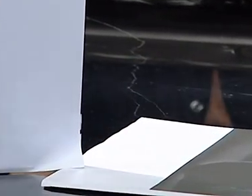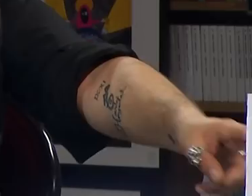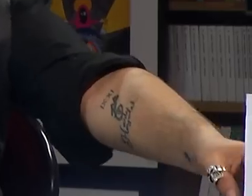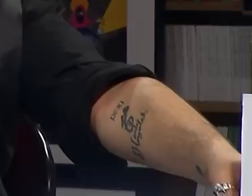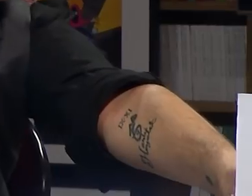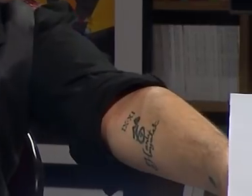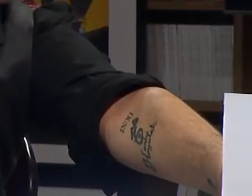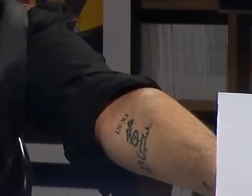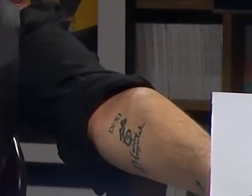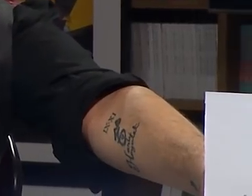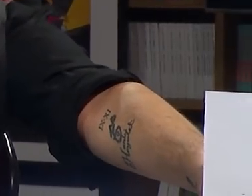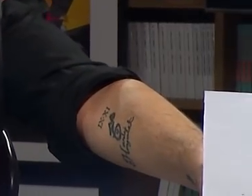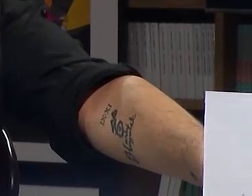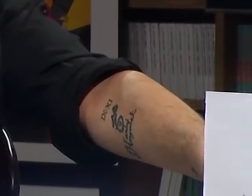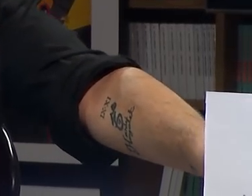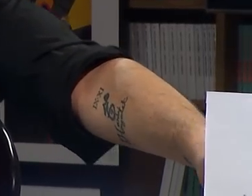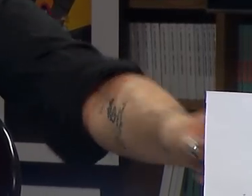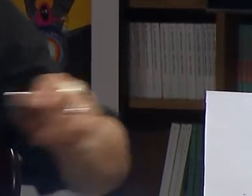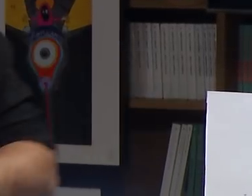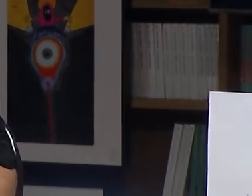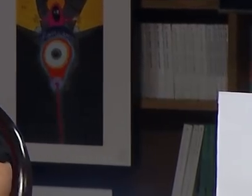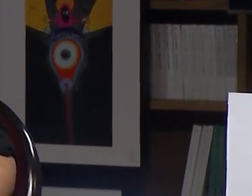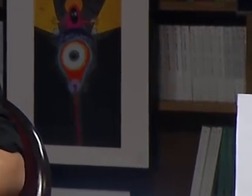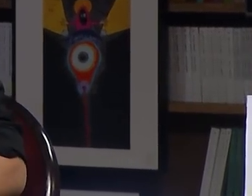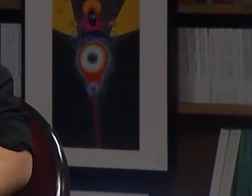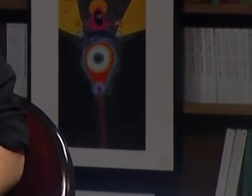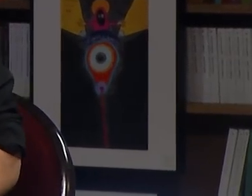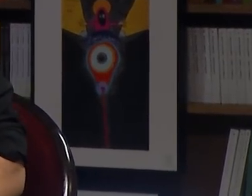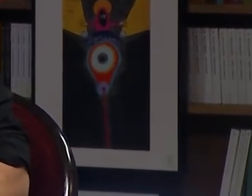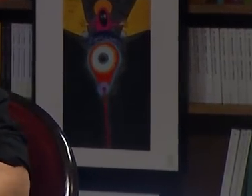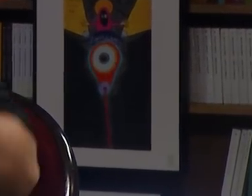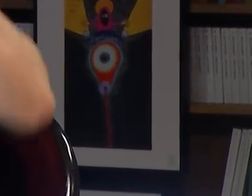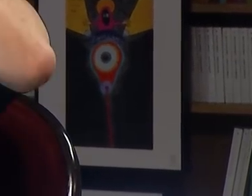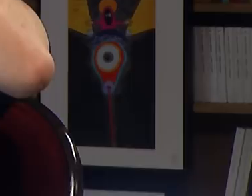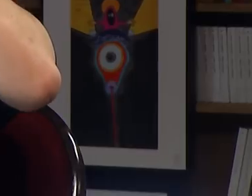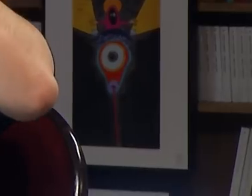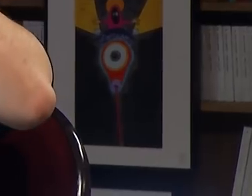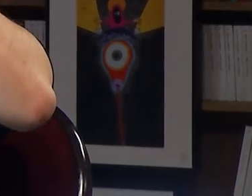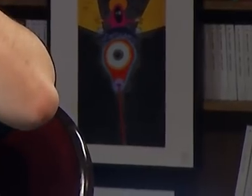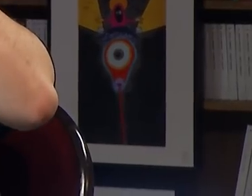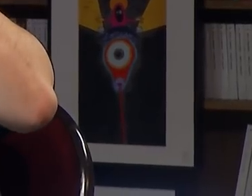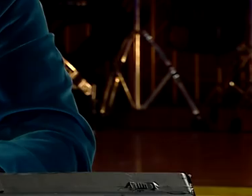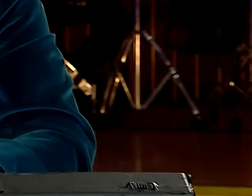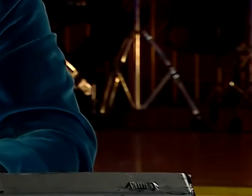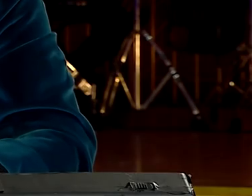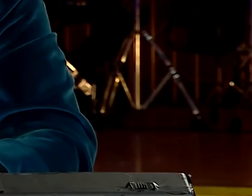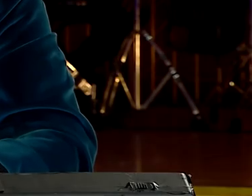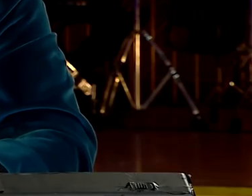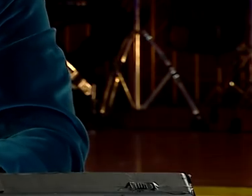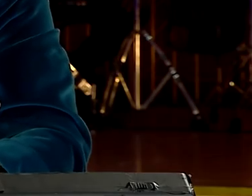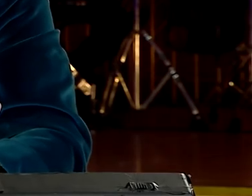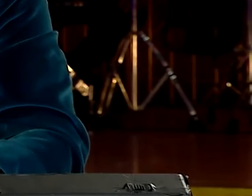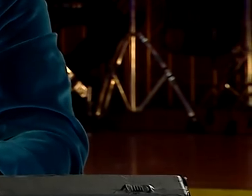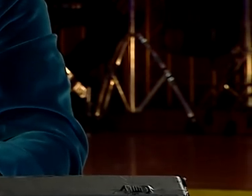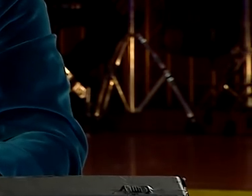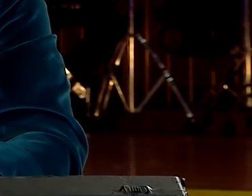mı? Burada bir kedi var. Kavun. Kavunun doğum günüydü. Biz de ona şarkı söylüyorduk. Vallahi yani. Ya siz numara mı